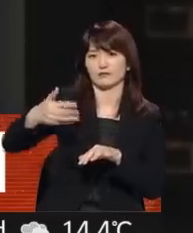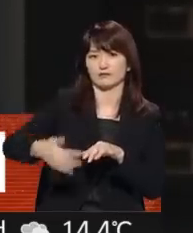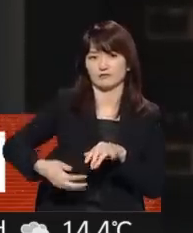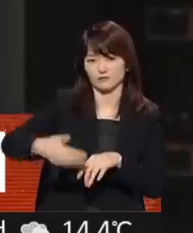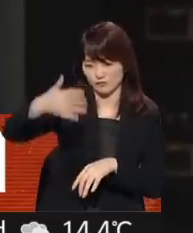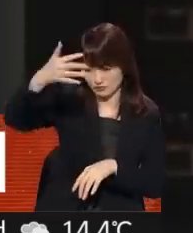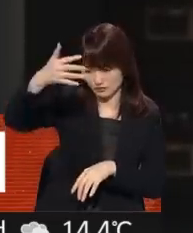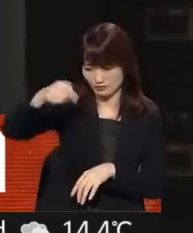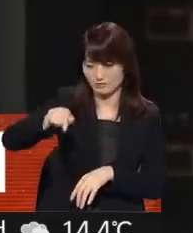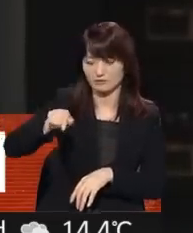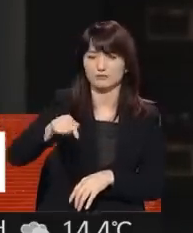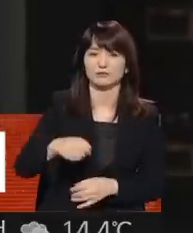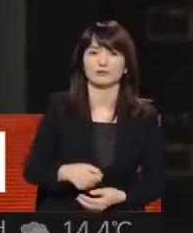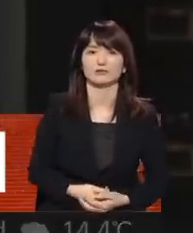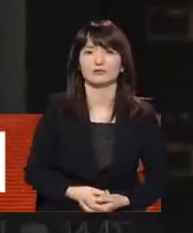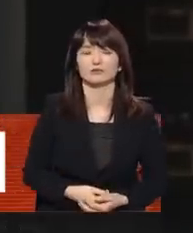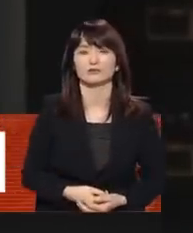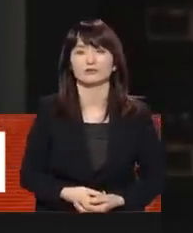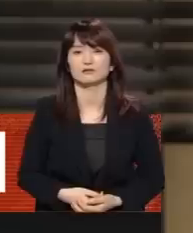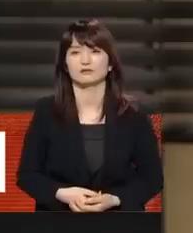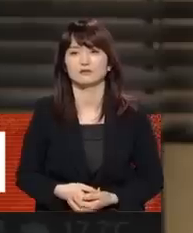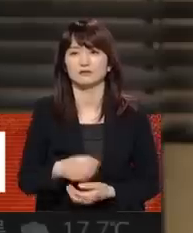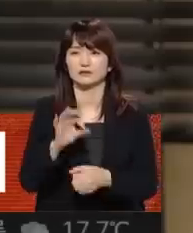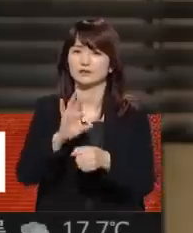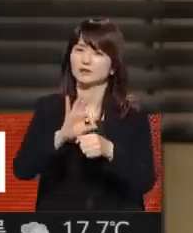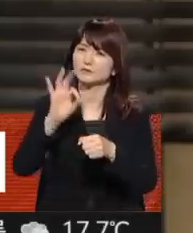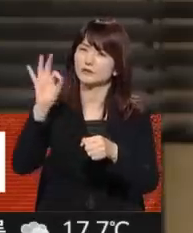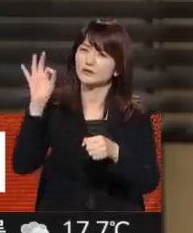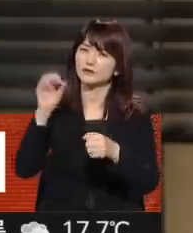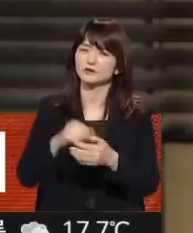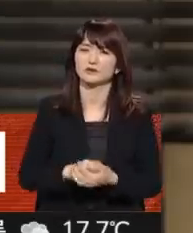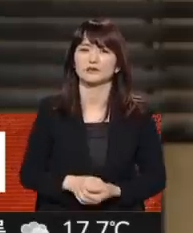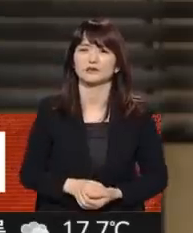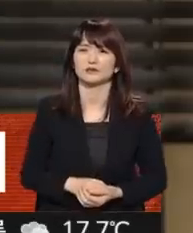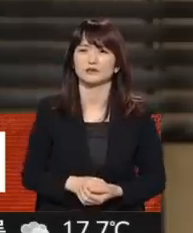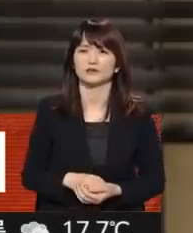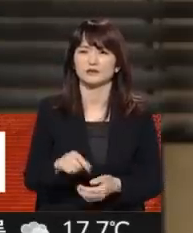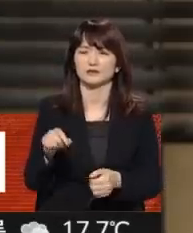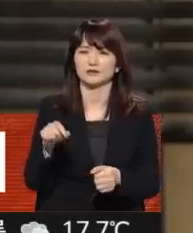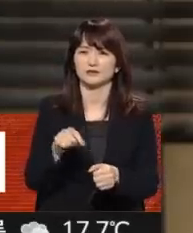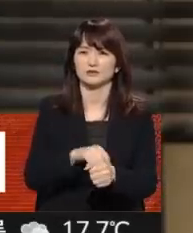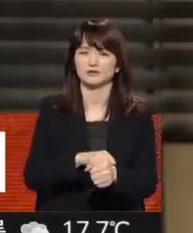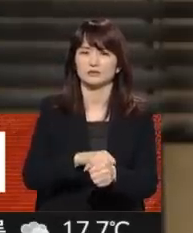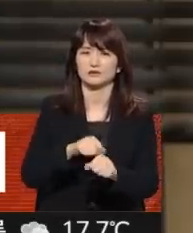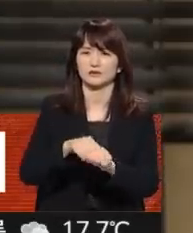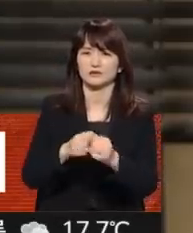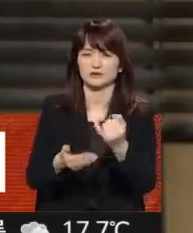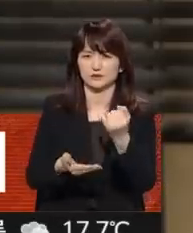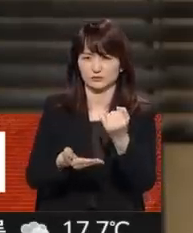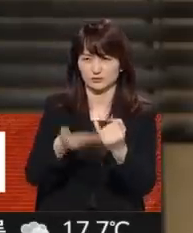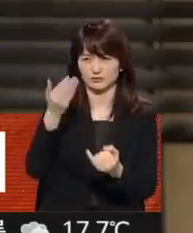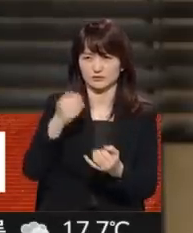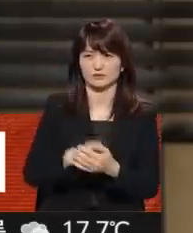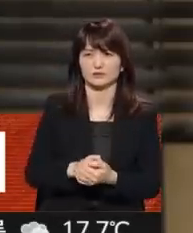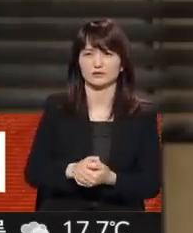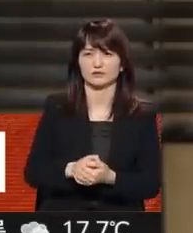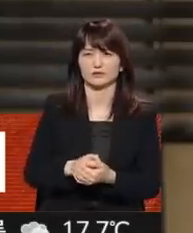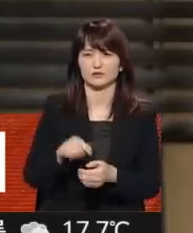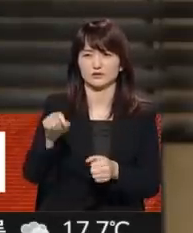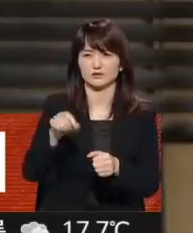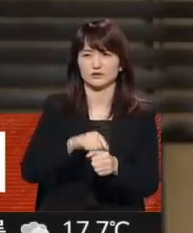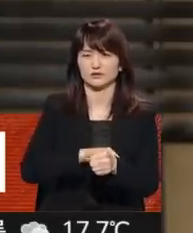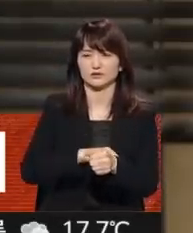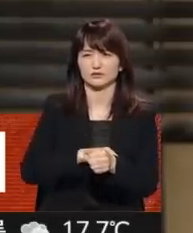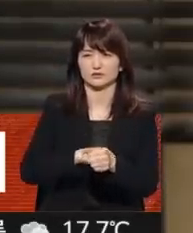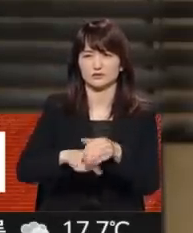나오더라는 거예요 아 10여 년 전에 제목이 그래요 특수강제추행 특수강도 간간이 들어가